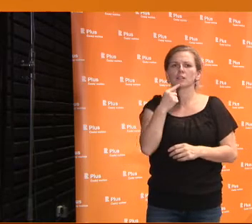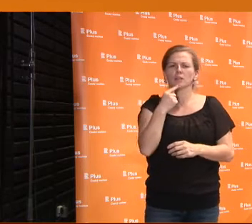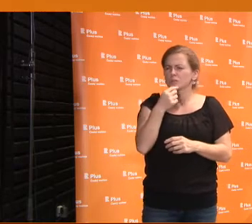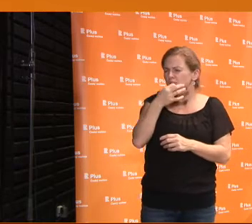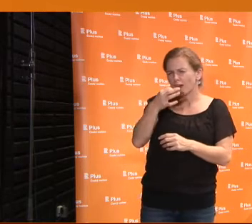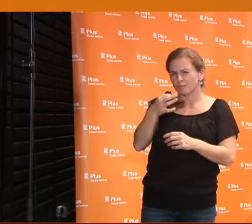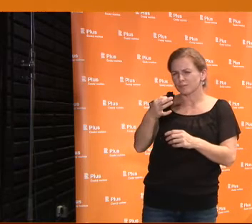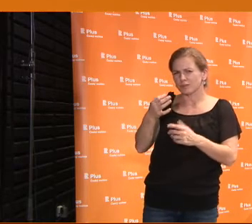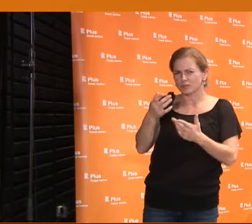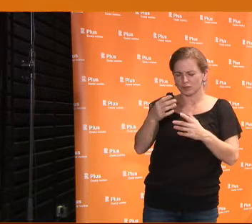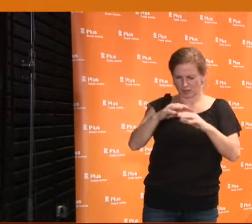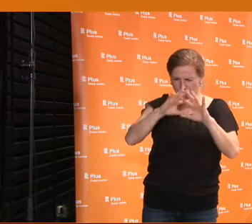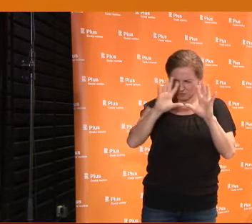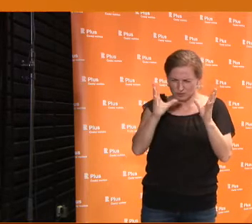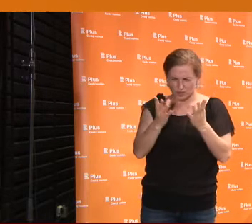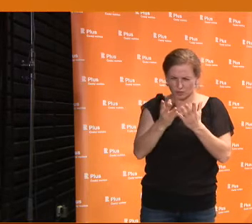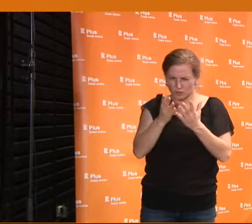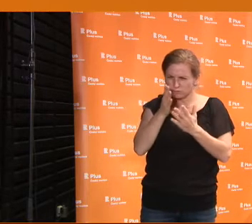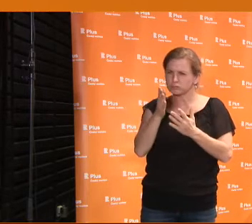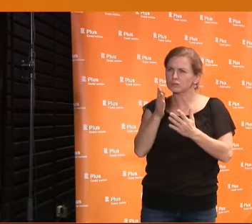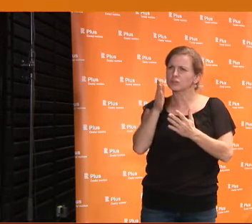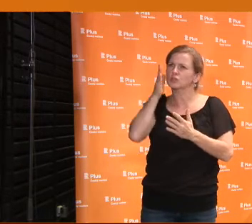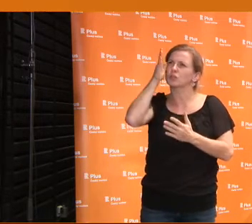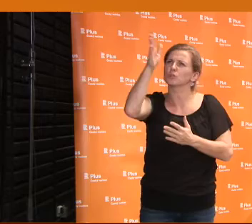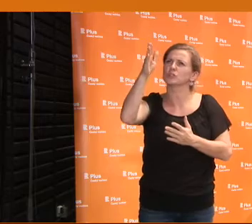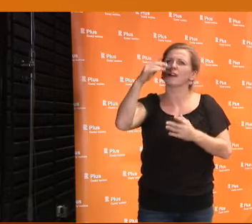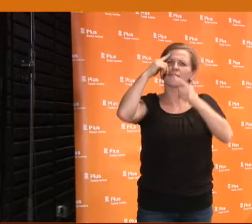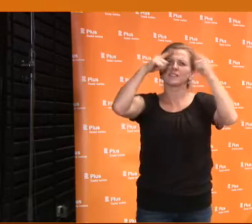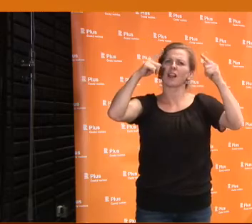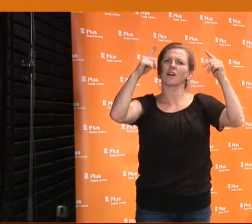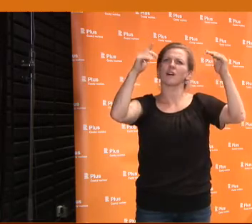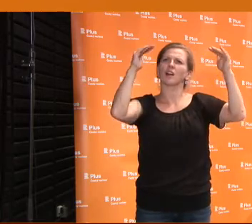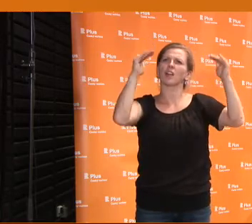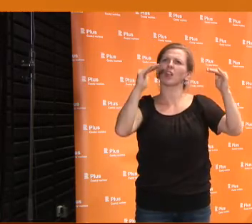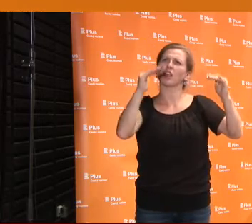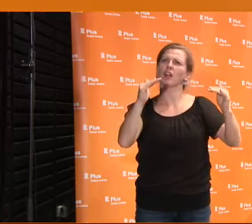nepovede to celé k tomu, že to bude vlastně degradovat naše vzdělávání, že zlenivíme?